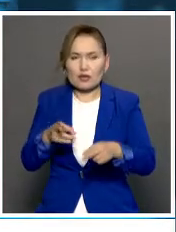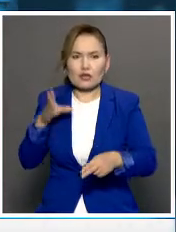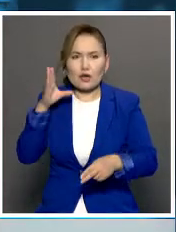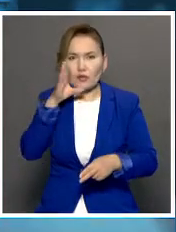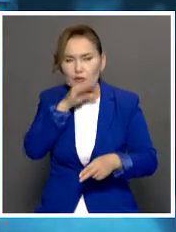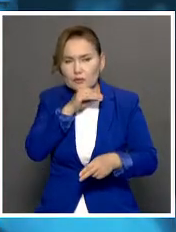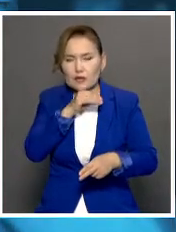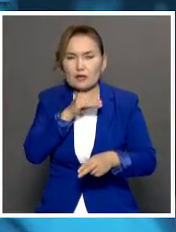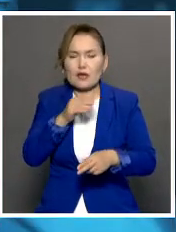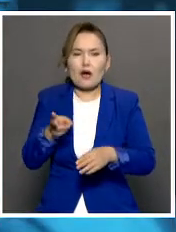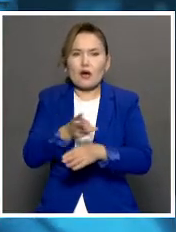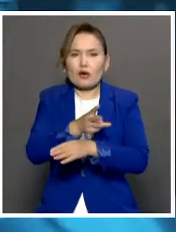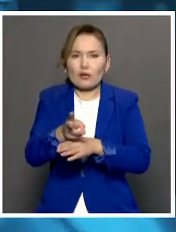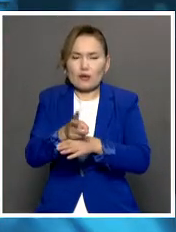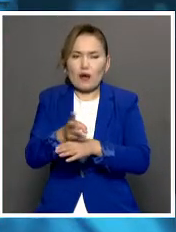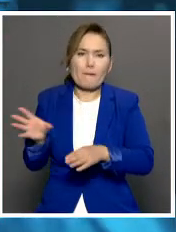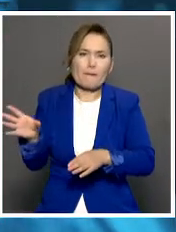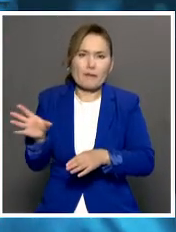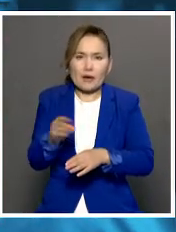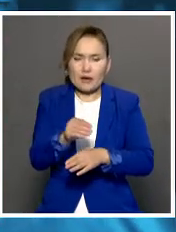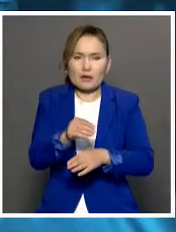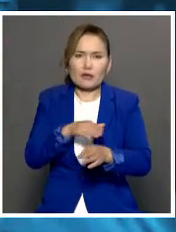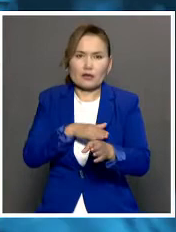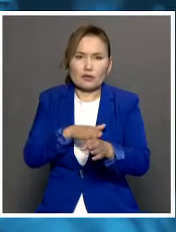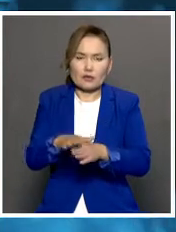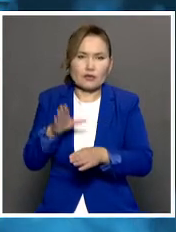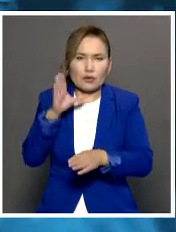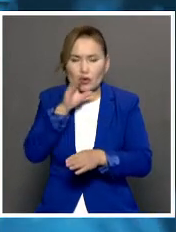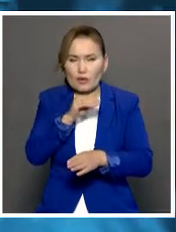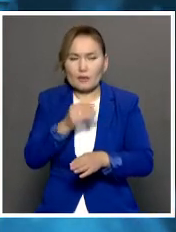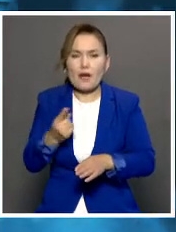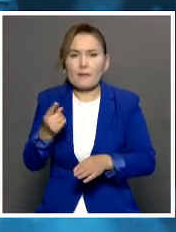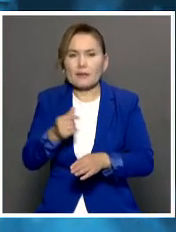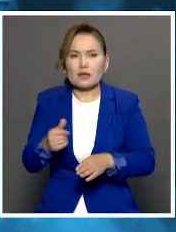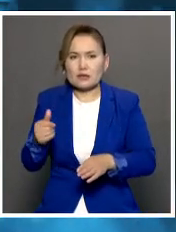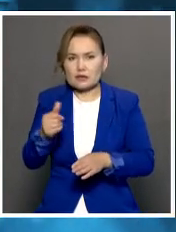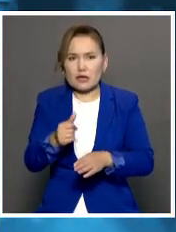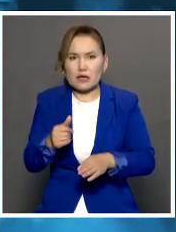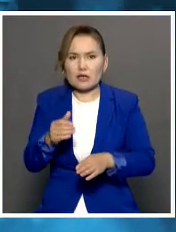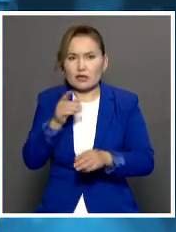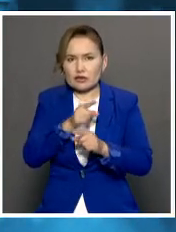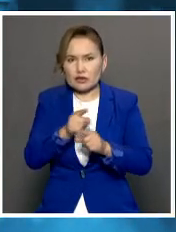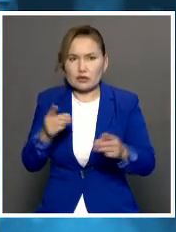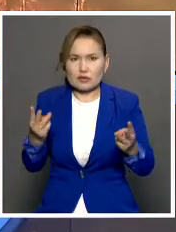қолданып құрылыс құрылымдарын бұзды. Өрт 11 сағат 33 минутта сөндірілді.